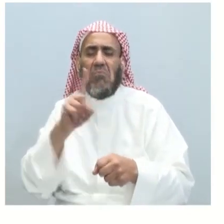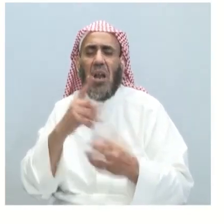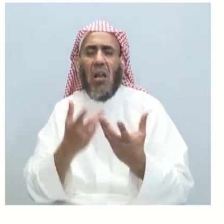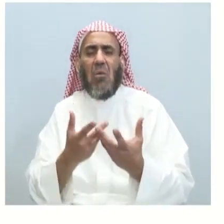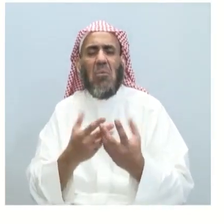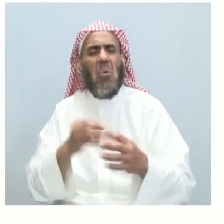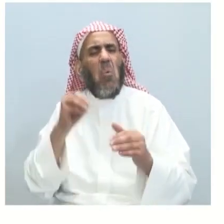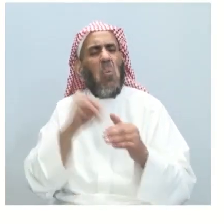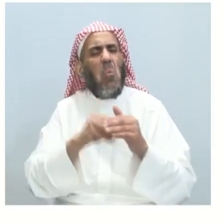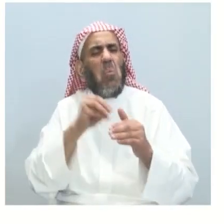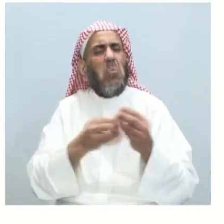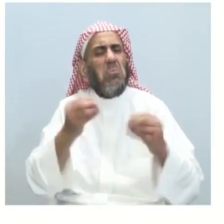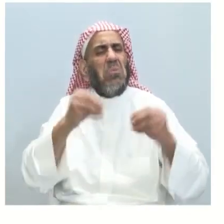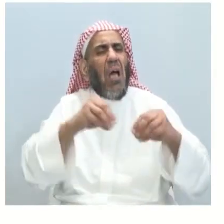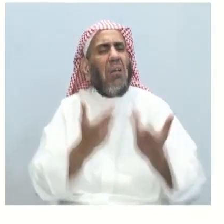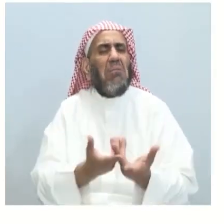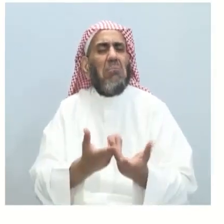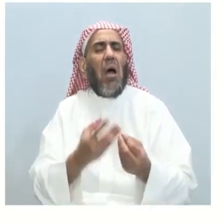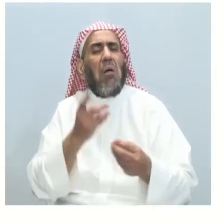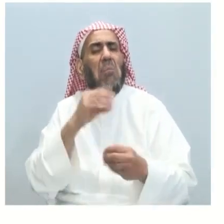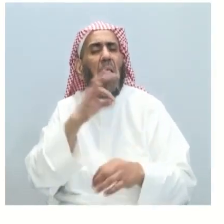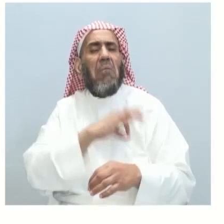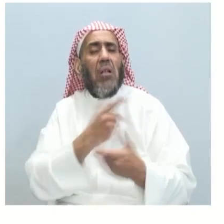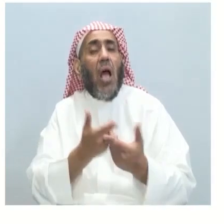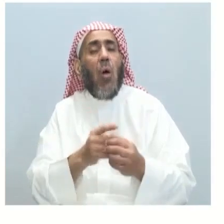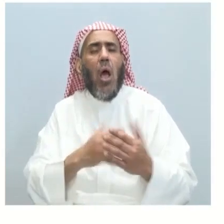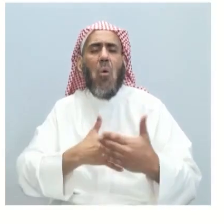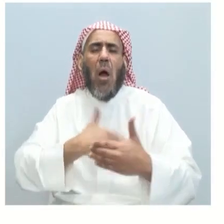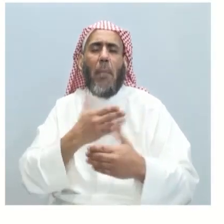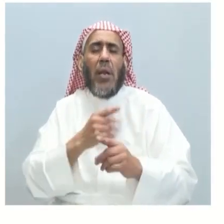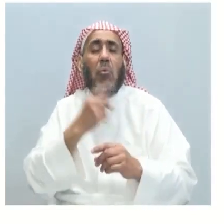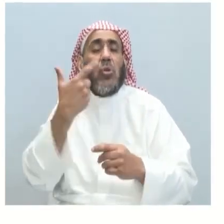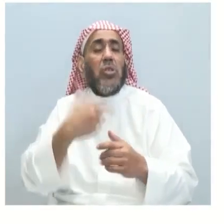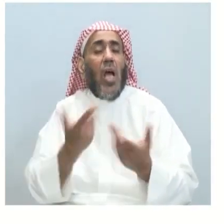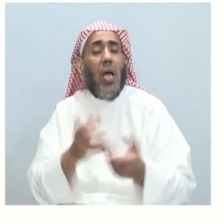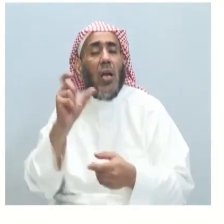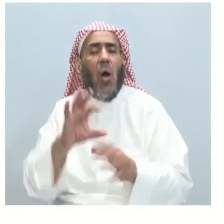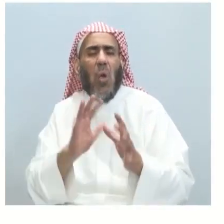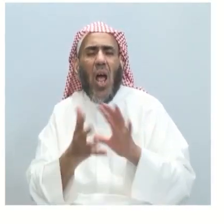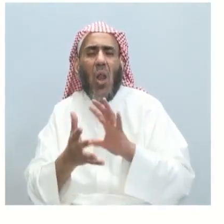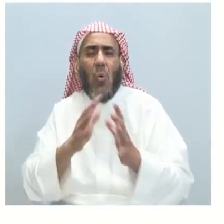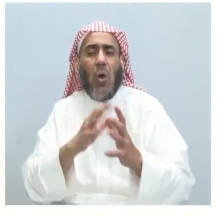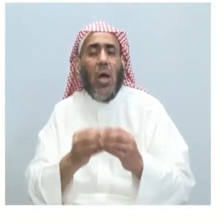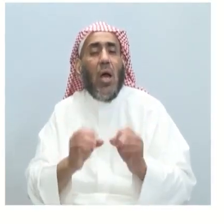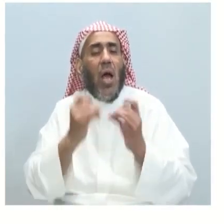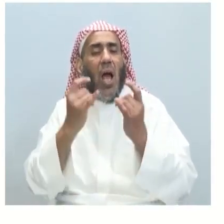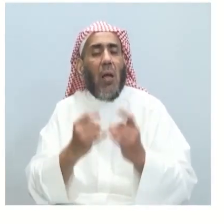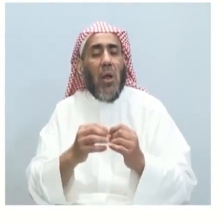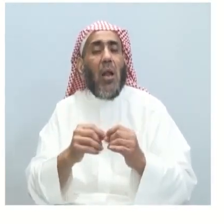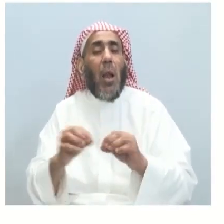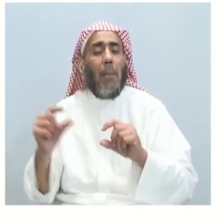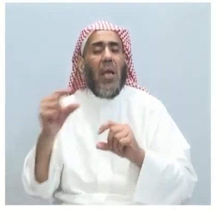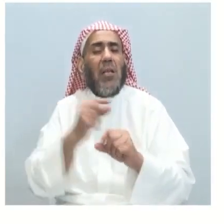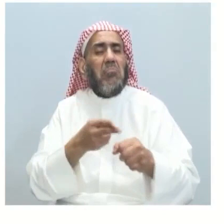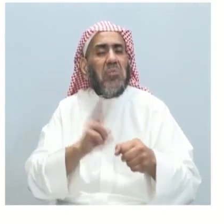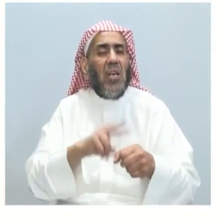يعني حشو مثلا زائد عن الحاجه او ترى انه لا يعبر عن ما يريد الشاعر او لعله اكمل الابيات ايضا